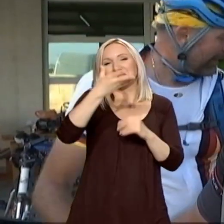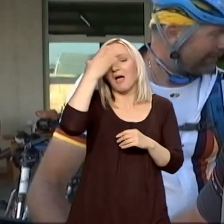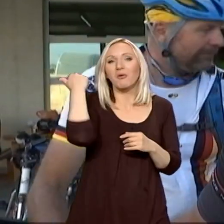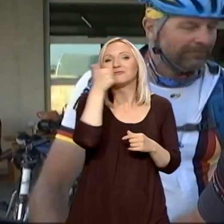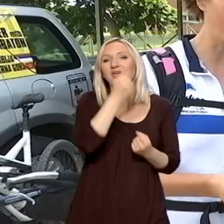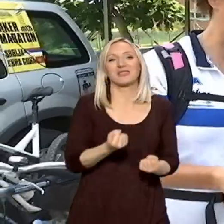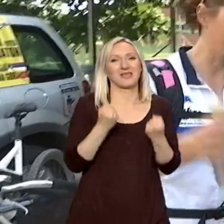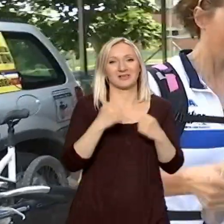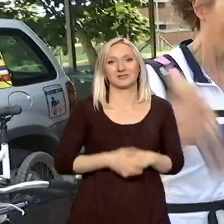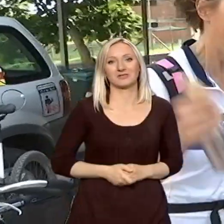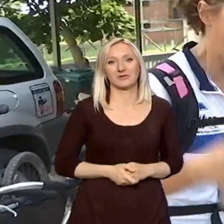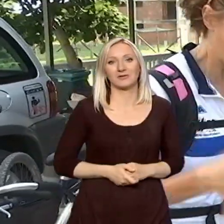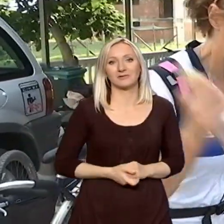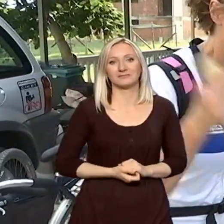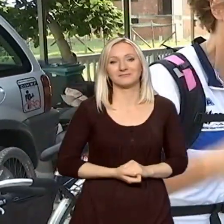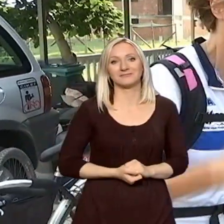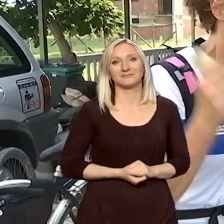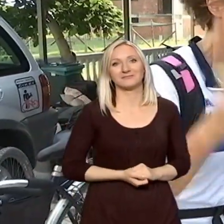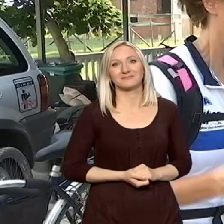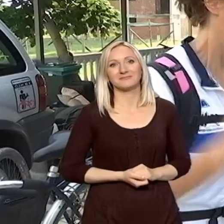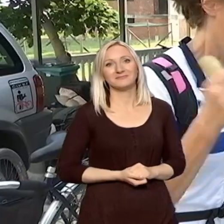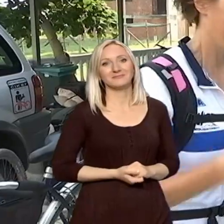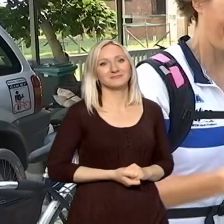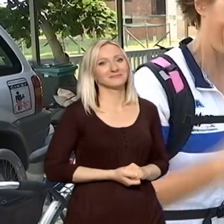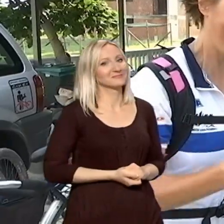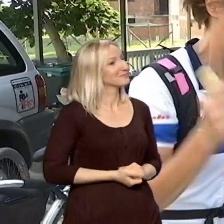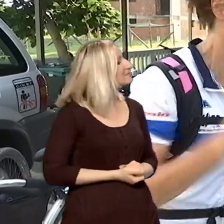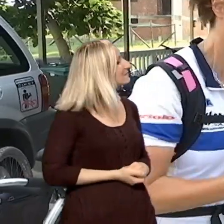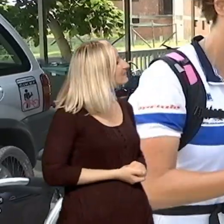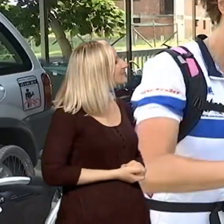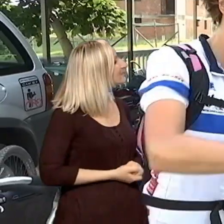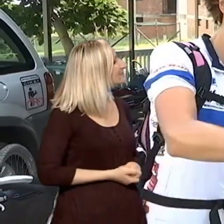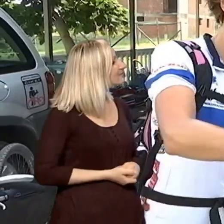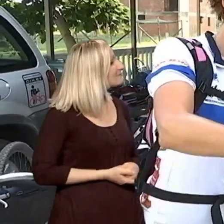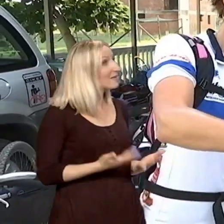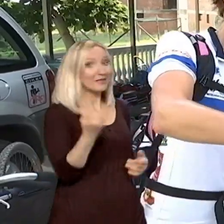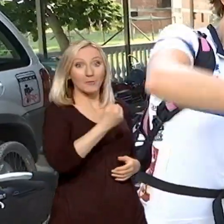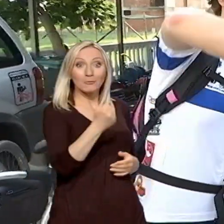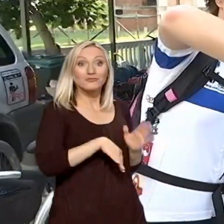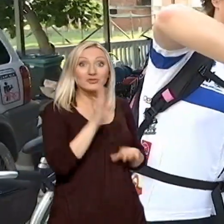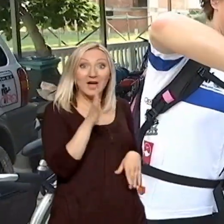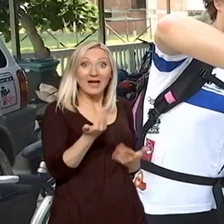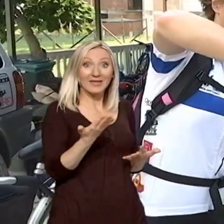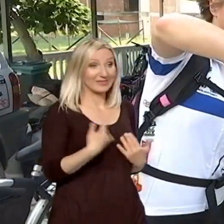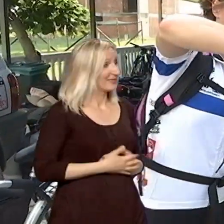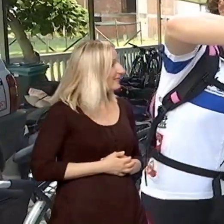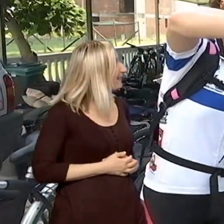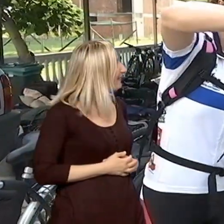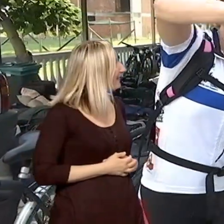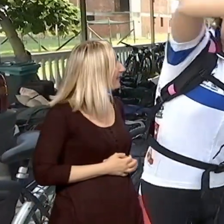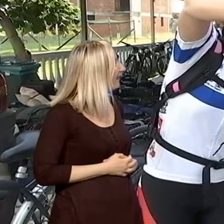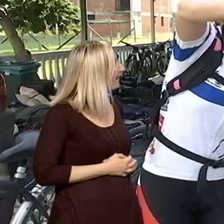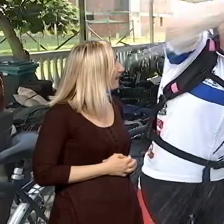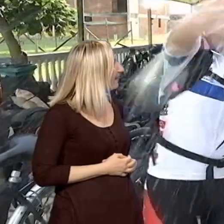je teško. Mori ga sada provučka. Ajde, neće to. Da li hoće? Ajde vidimo to.